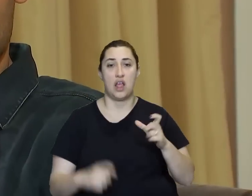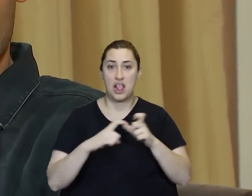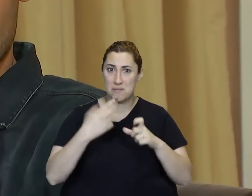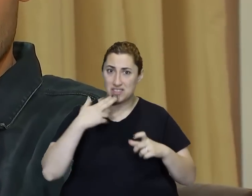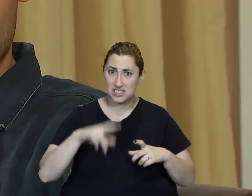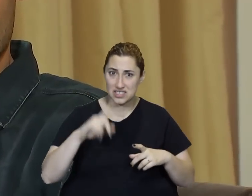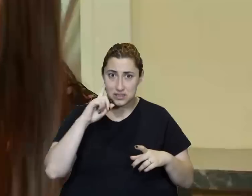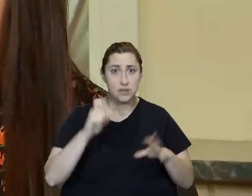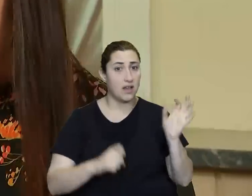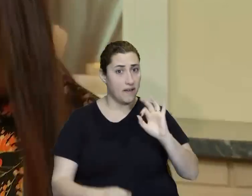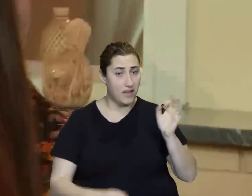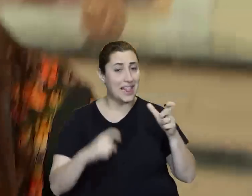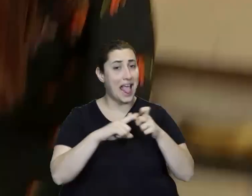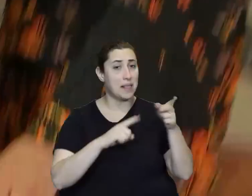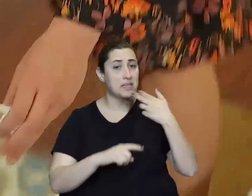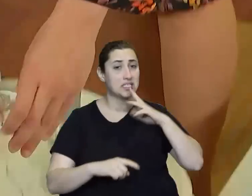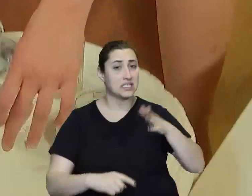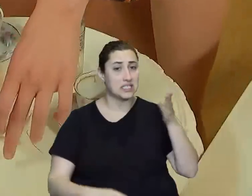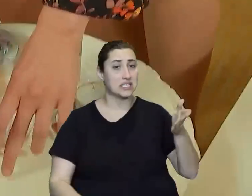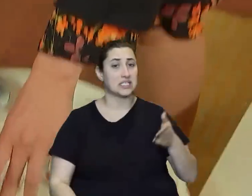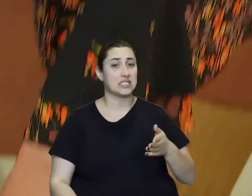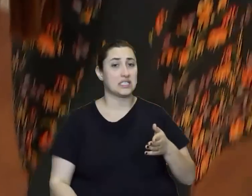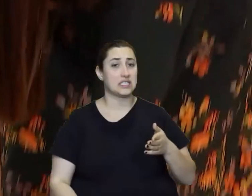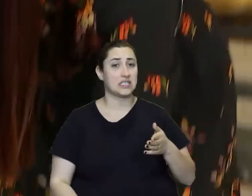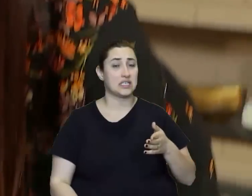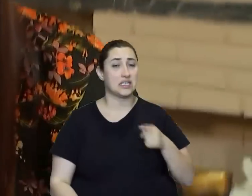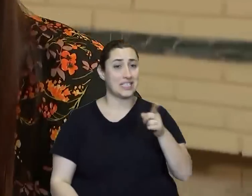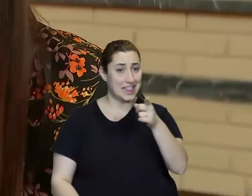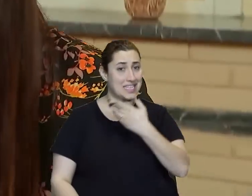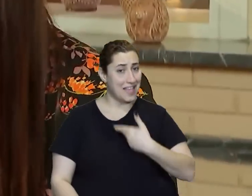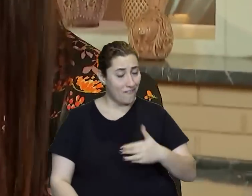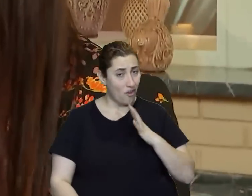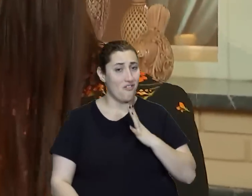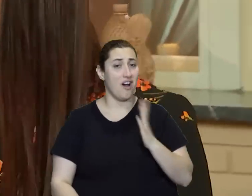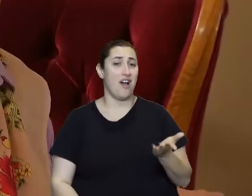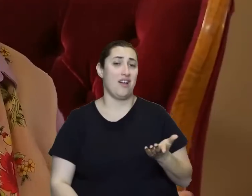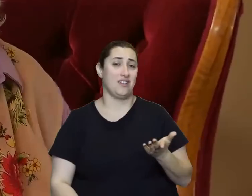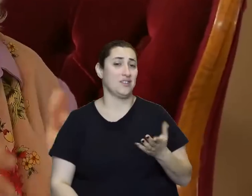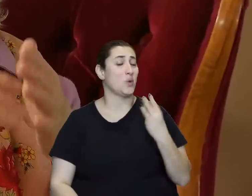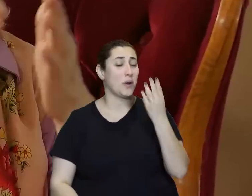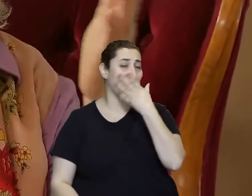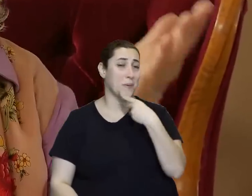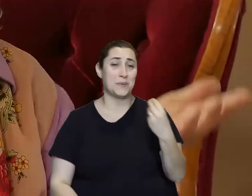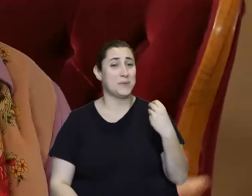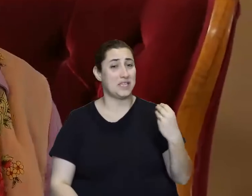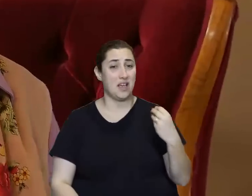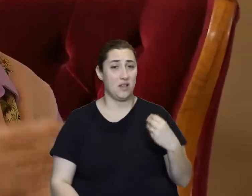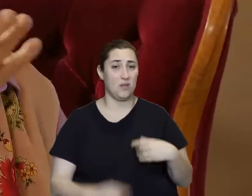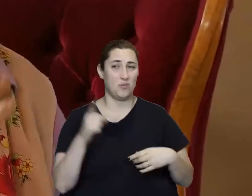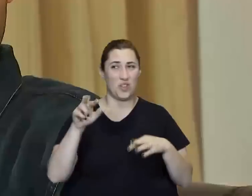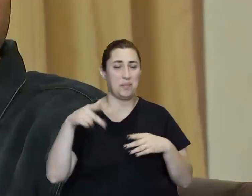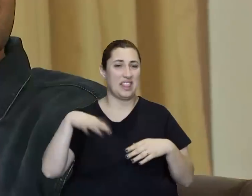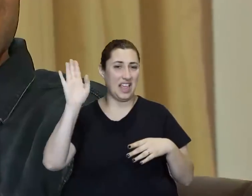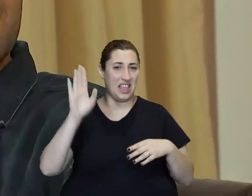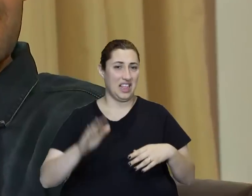Elmas'ın kızı mı? Evet Elmas'ın kızı. Gönlü de vardı sende halbuki. Hem de ne kadar güzeldi. Bunun